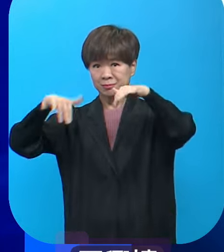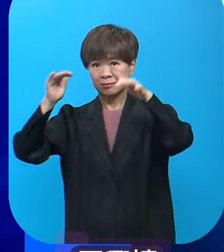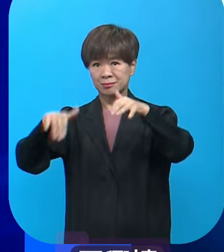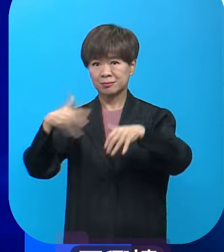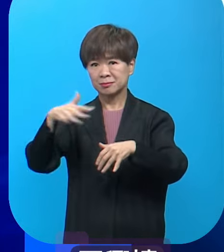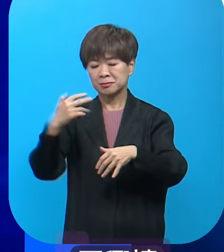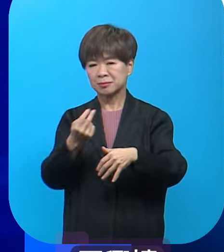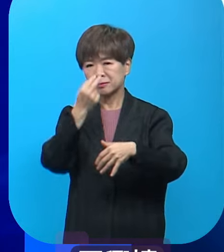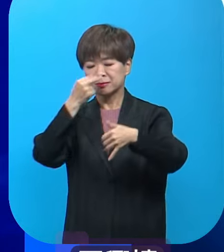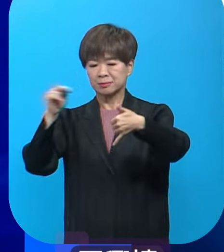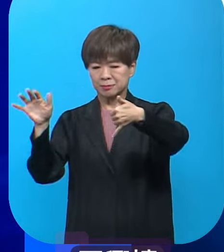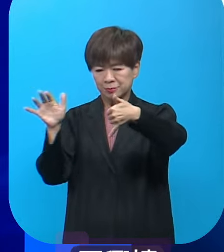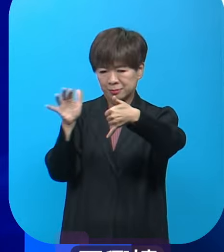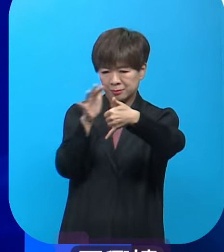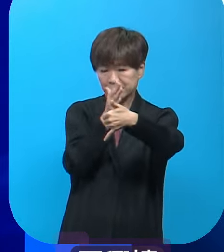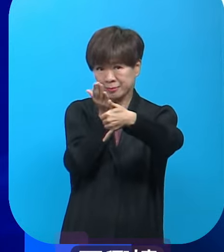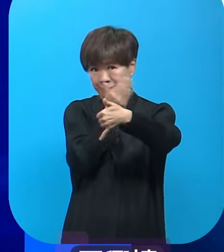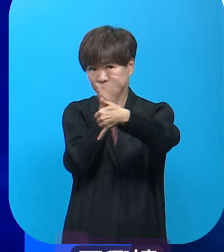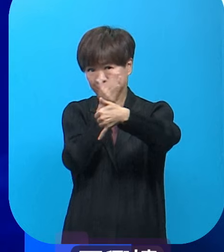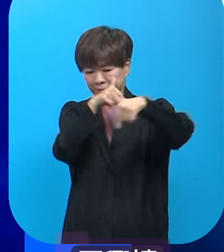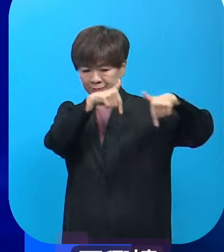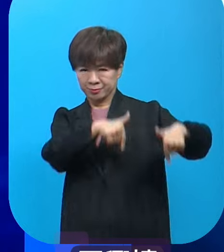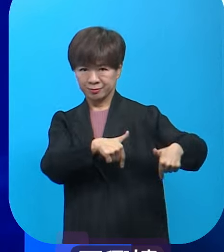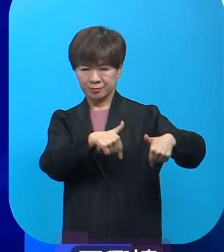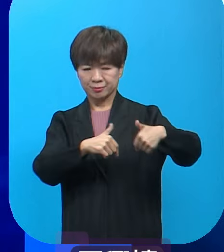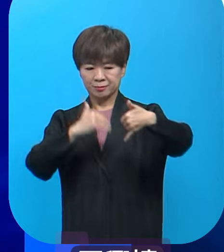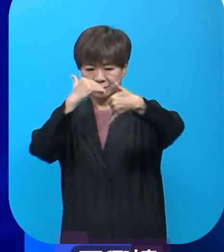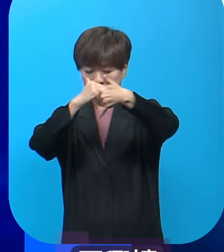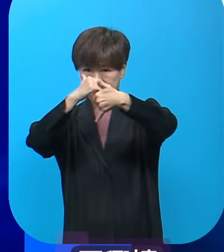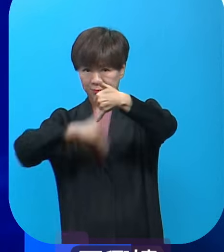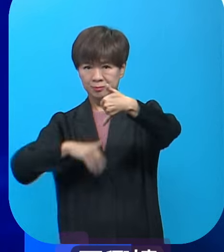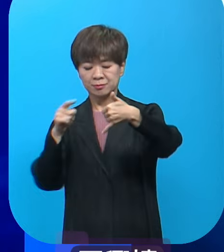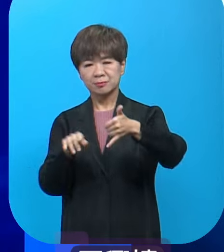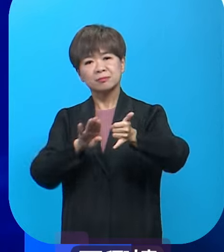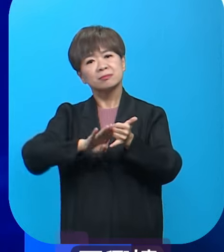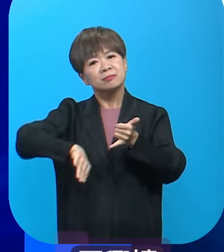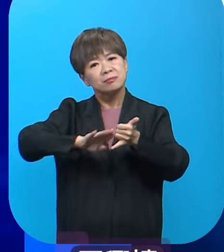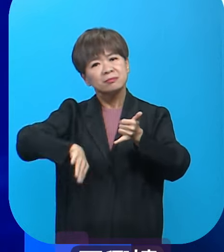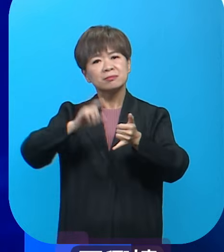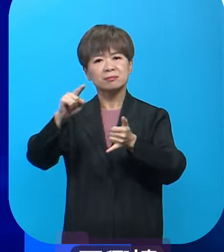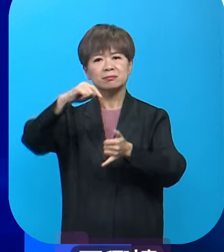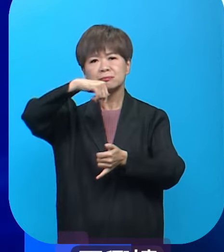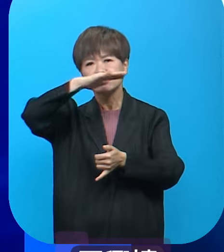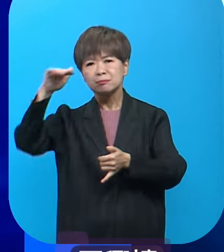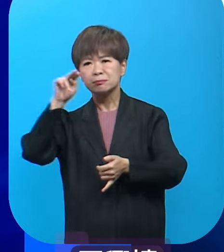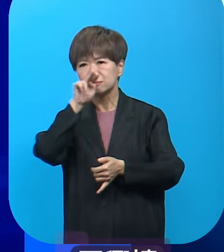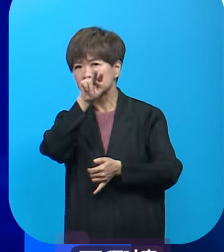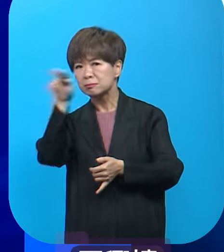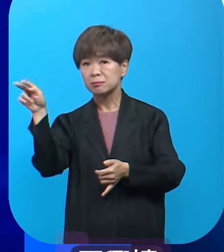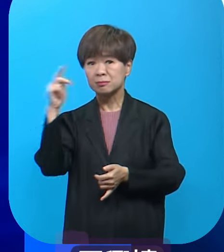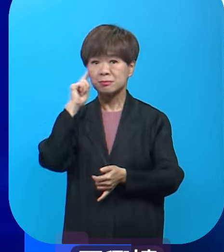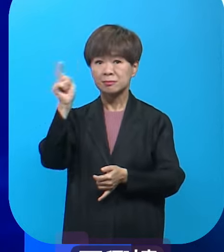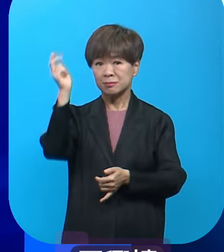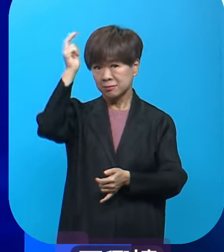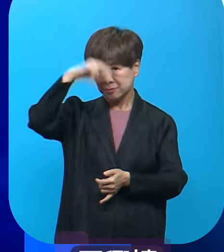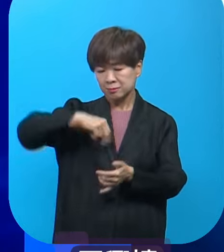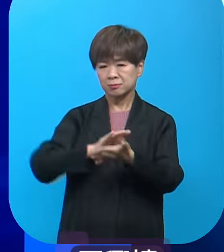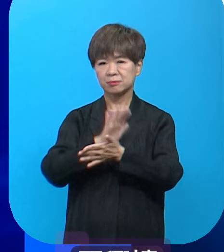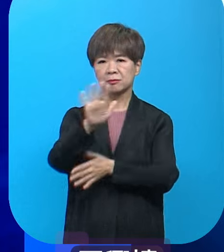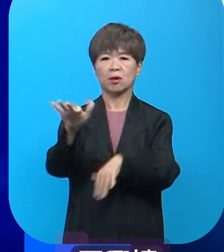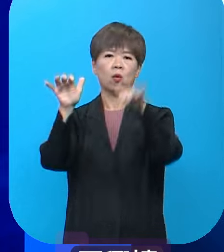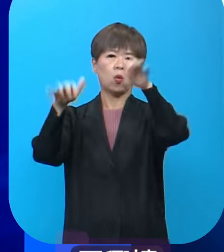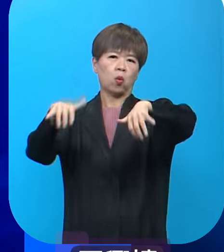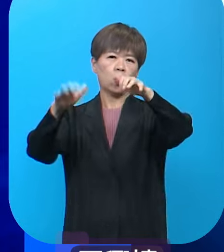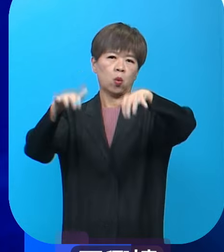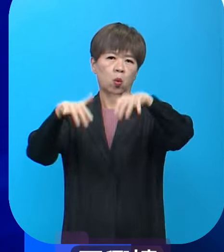我们的西半部，所以可以看到在中南部地区，尤其是南部甚至南部的山区，其实明天的下半天开始雨势也